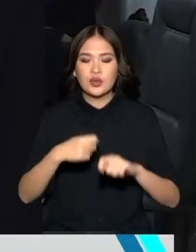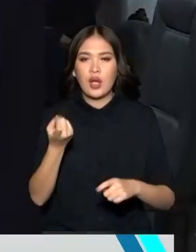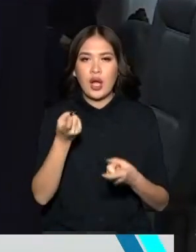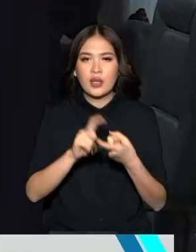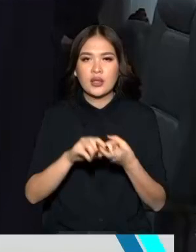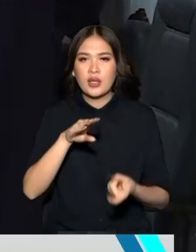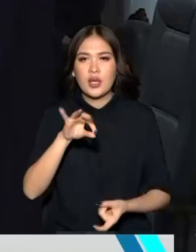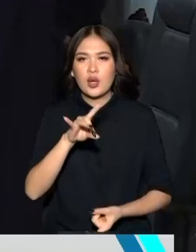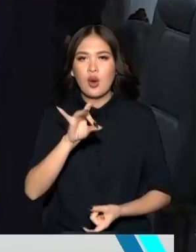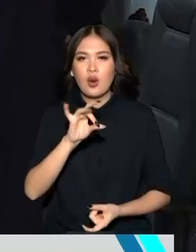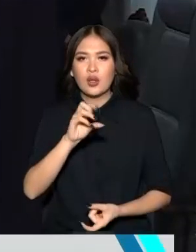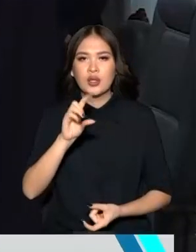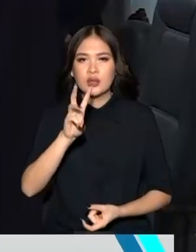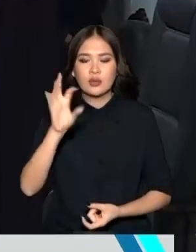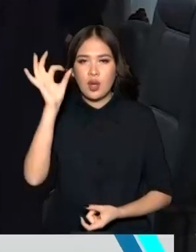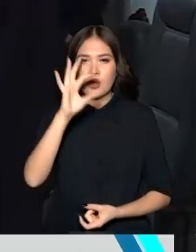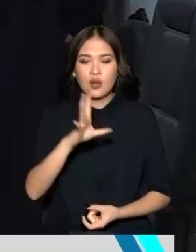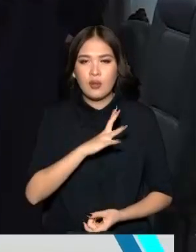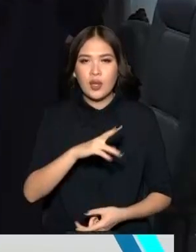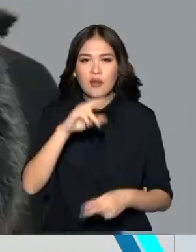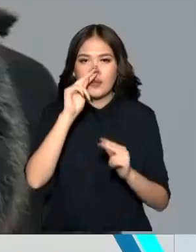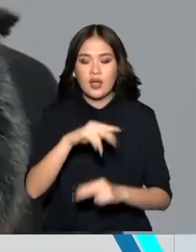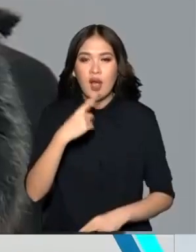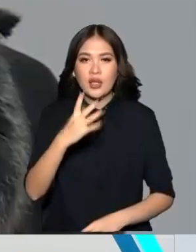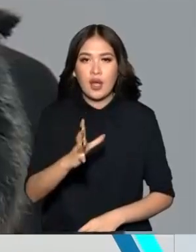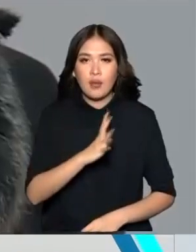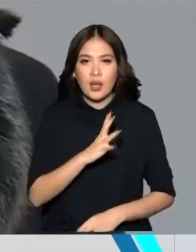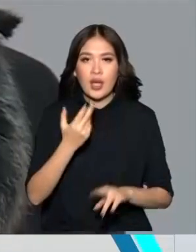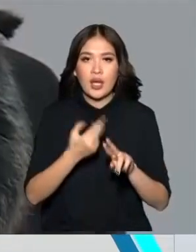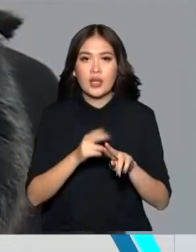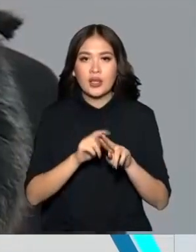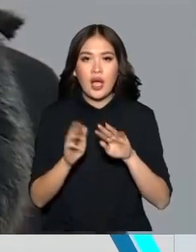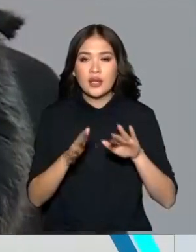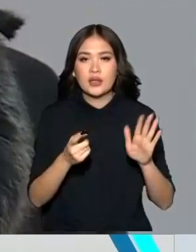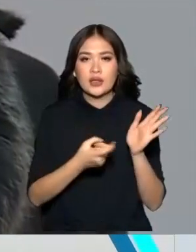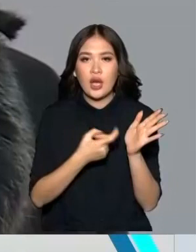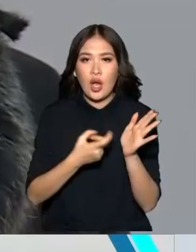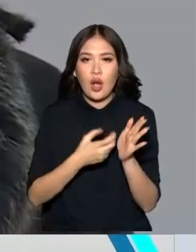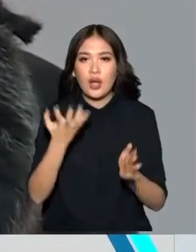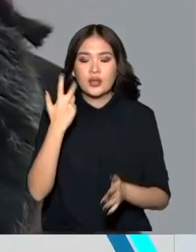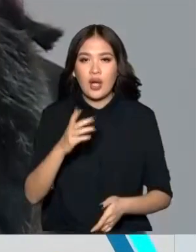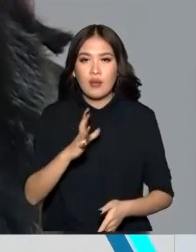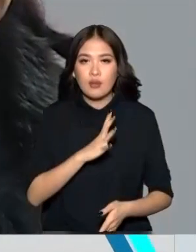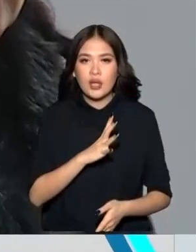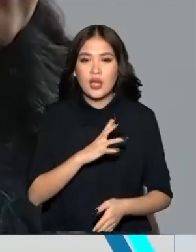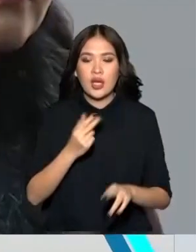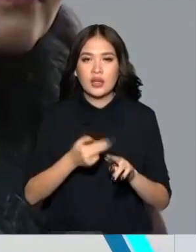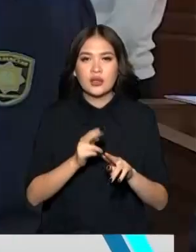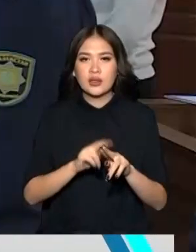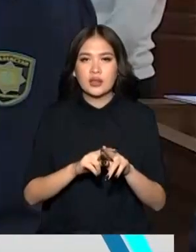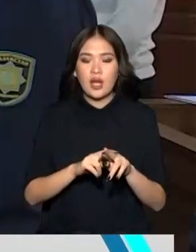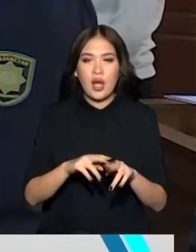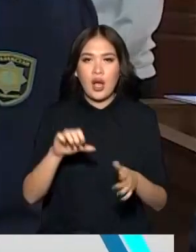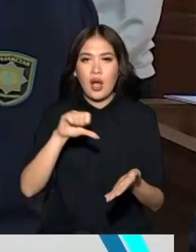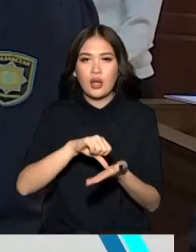және терроризм актісін жасады деген айыптар тағылған болатын. Дей тұрғанмен тергеу барысында оның терроризм актісіне қатысы